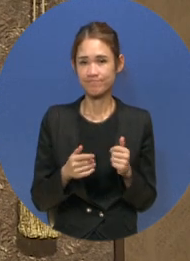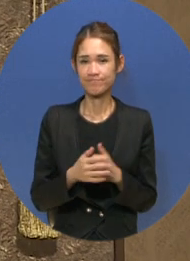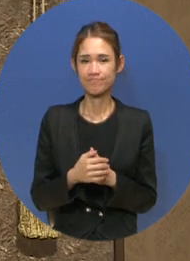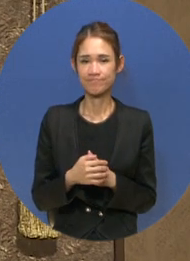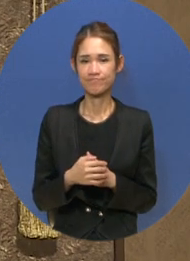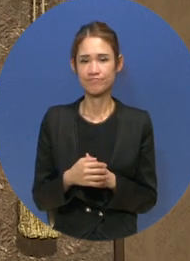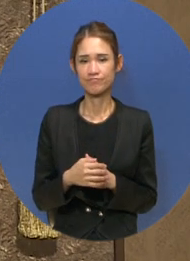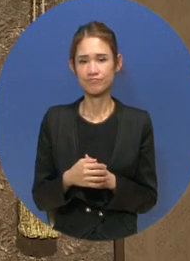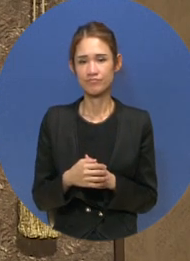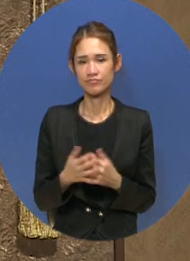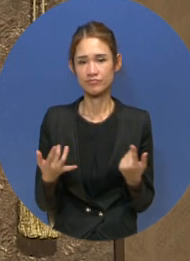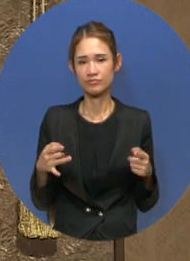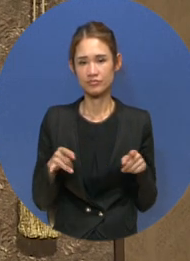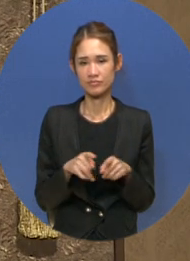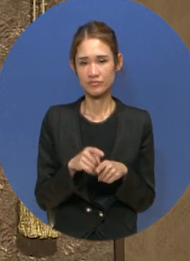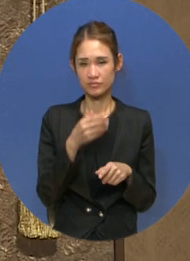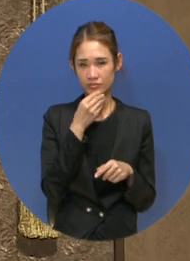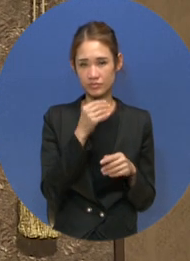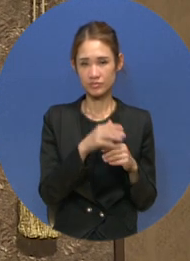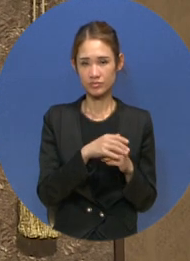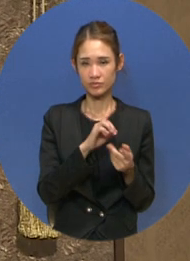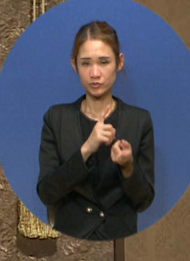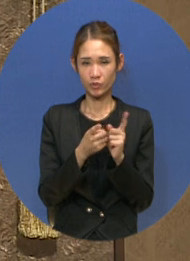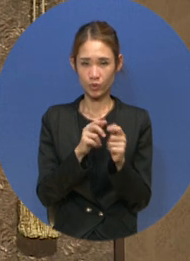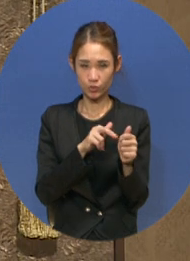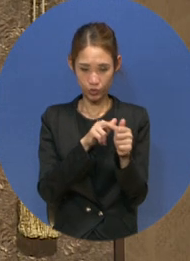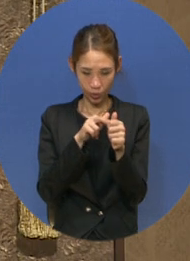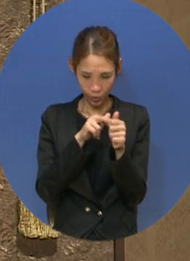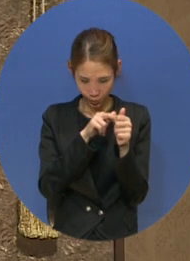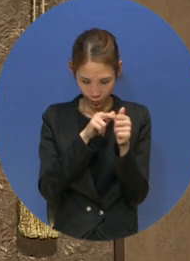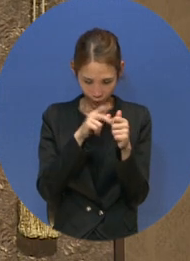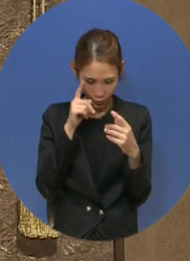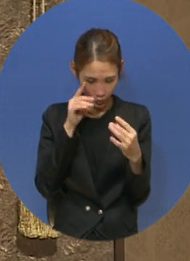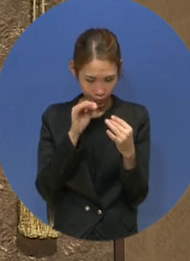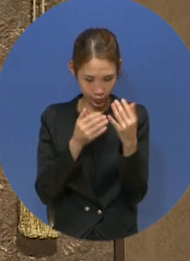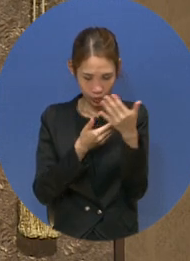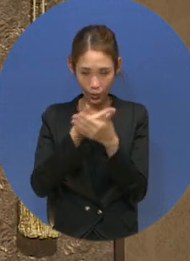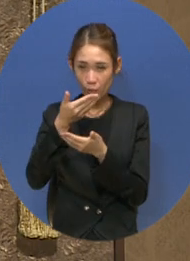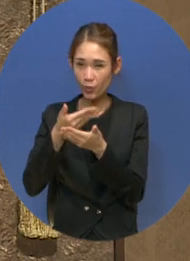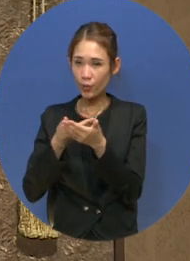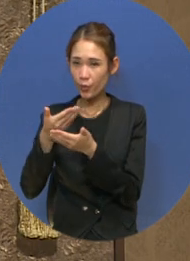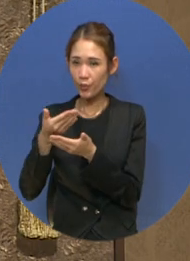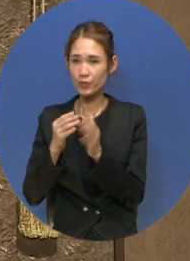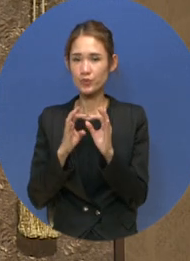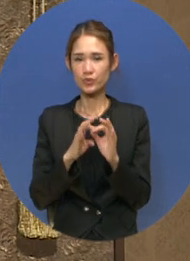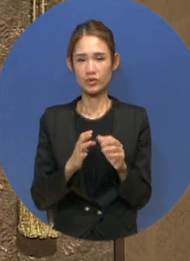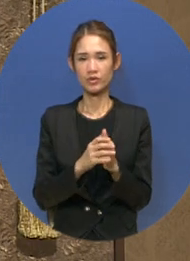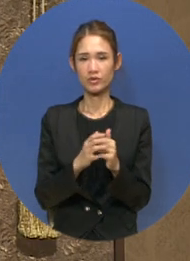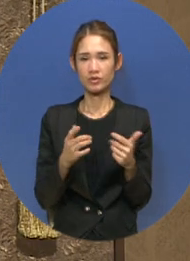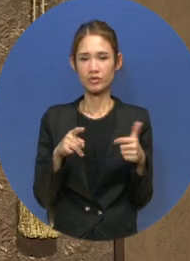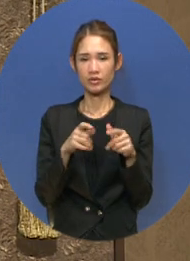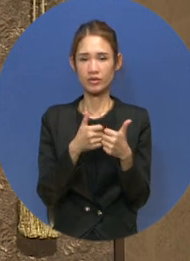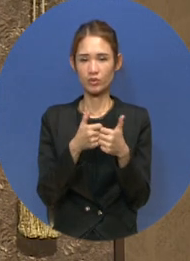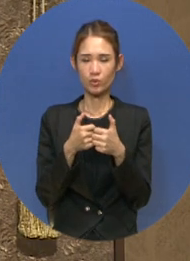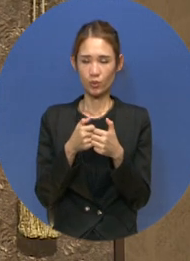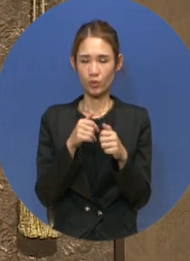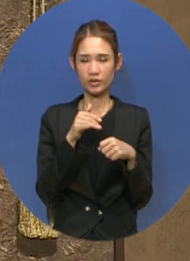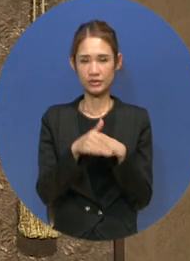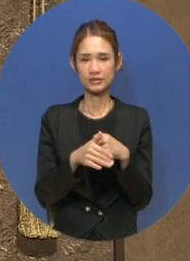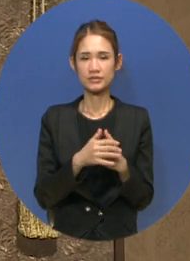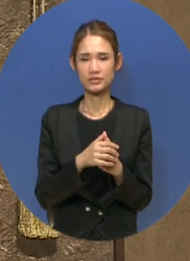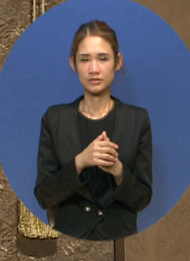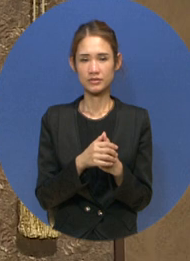함께하고 있는 복지관들이 서로 정보를 공유하면서 함께 논의하는 구조로 가고 있기